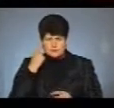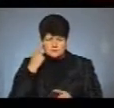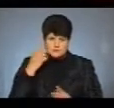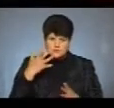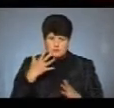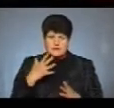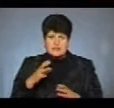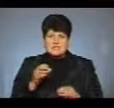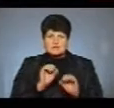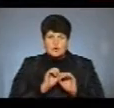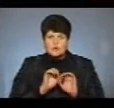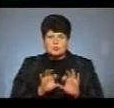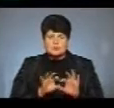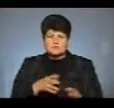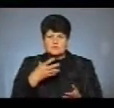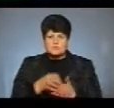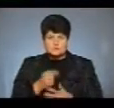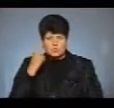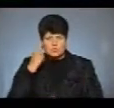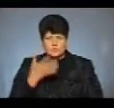та висловлювати свої думки.